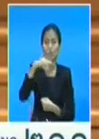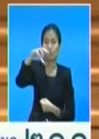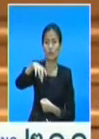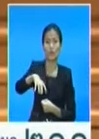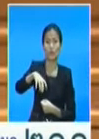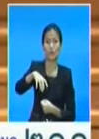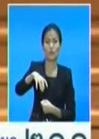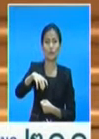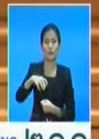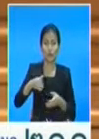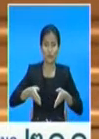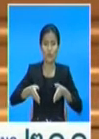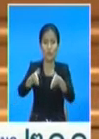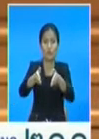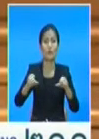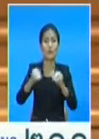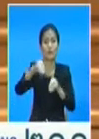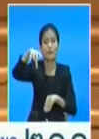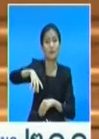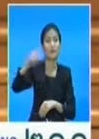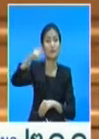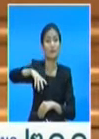นนในถนนลาดเนินนะครับต้นมะขามครับ